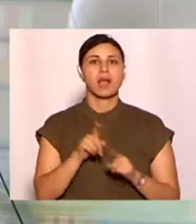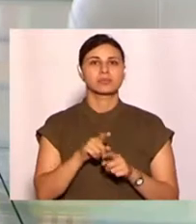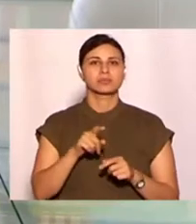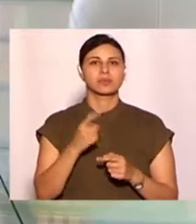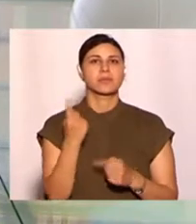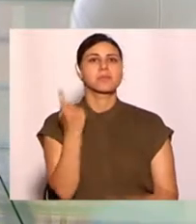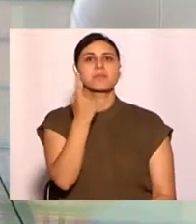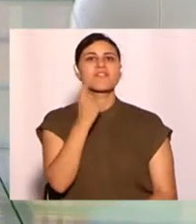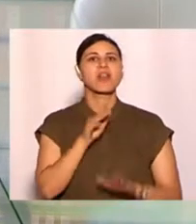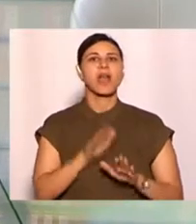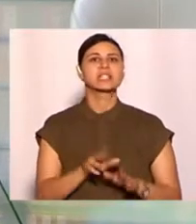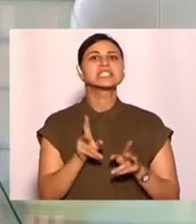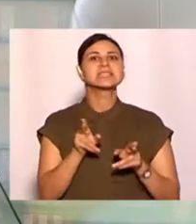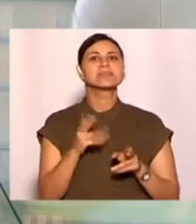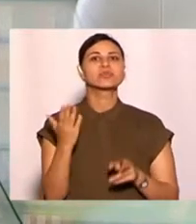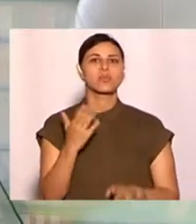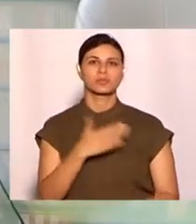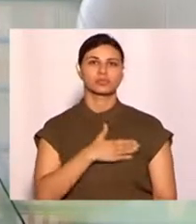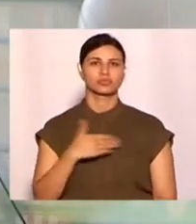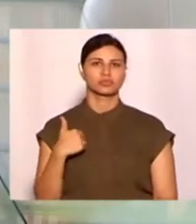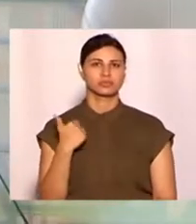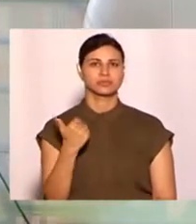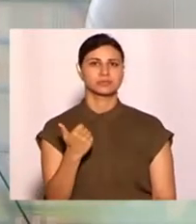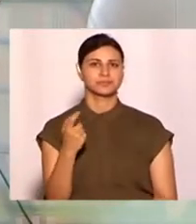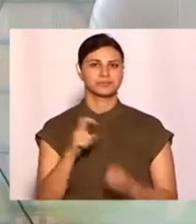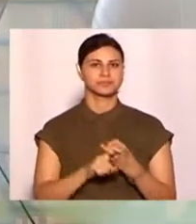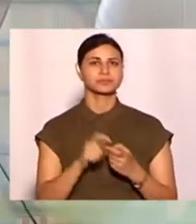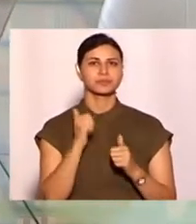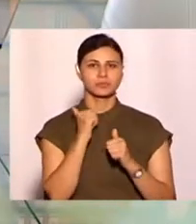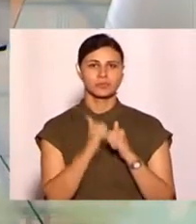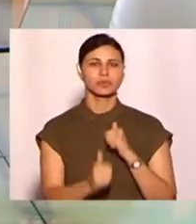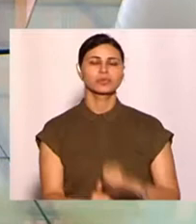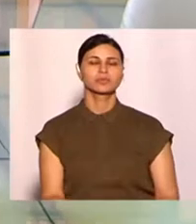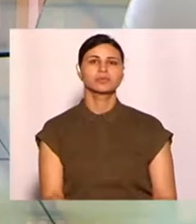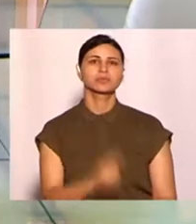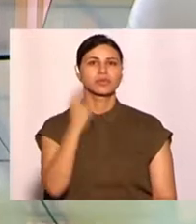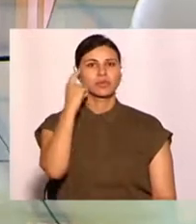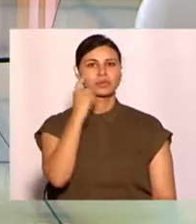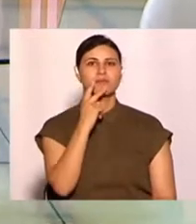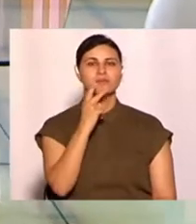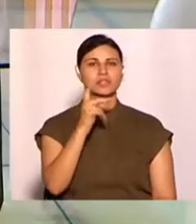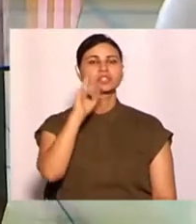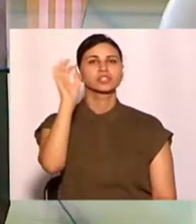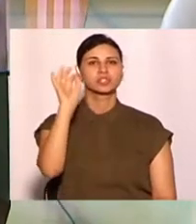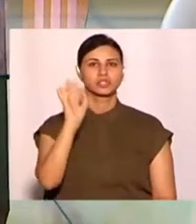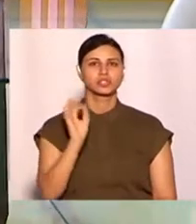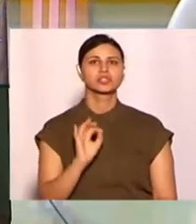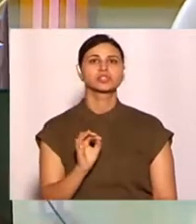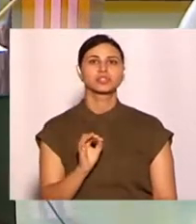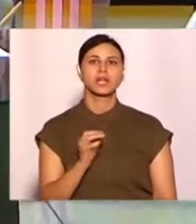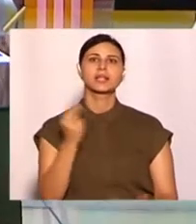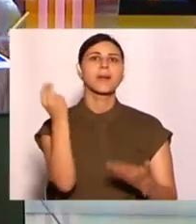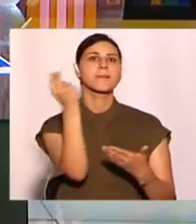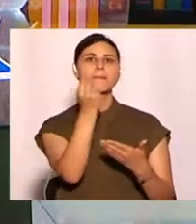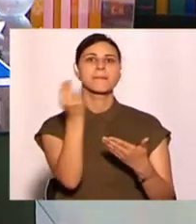პოზიციაზეა. ეს იმას ნიშნავს, რომ ერთი შეხედვით უწყინარი ორგანო, რომელიც ხშირ შემთხვევაში მხატვართა